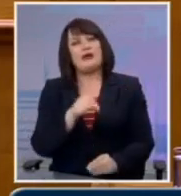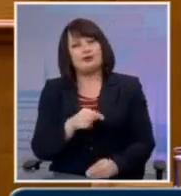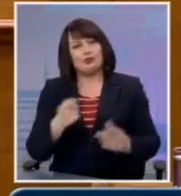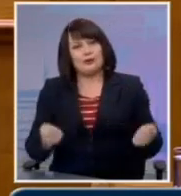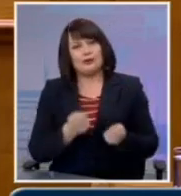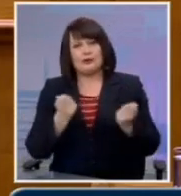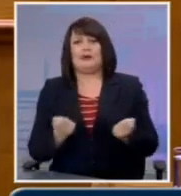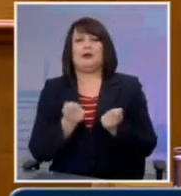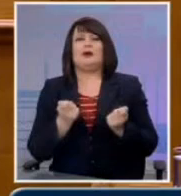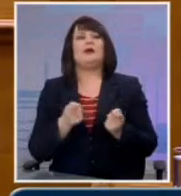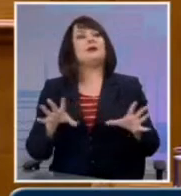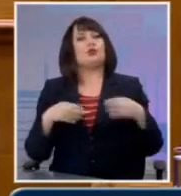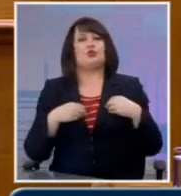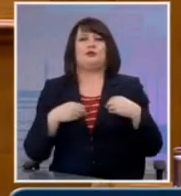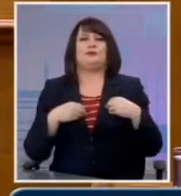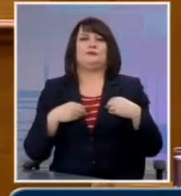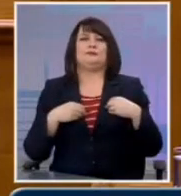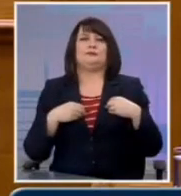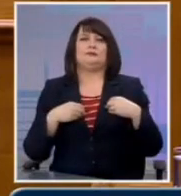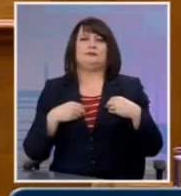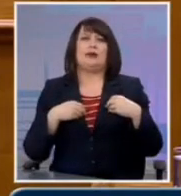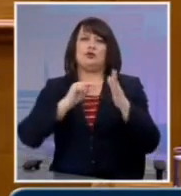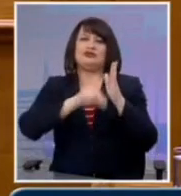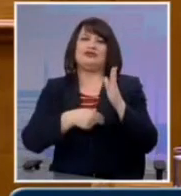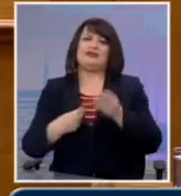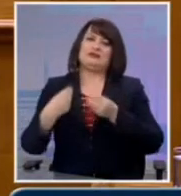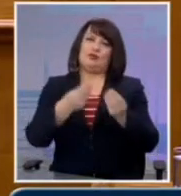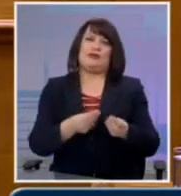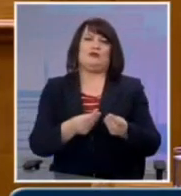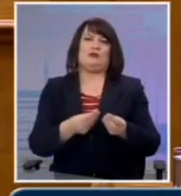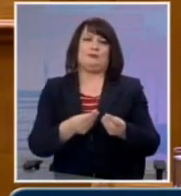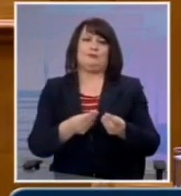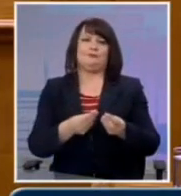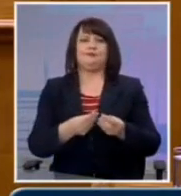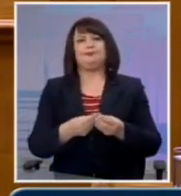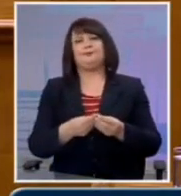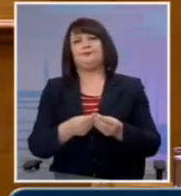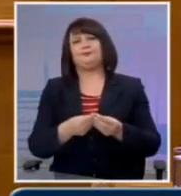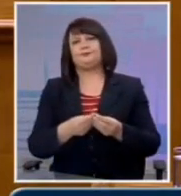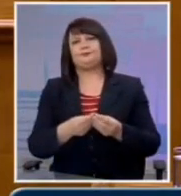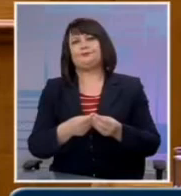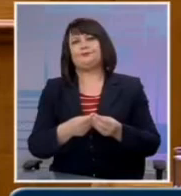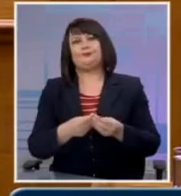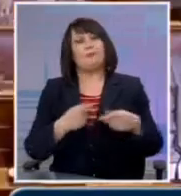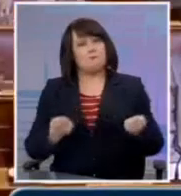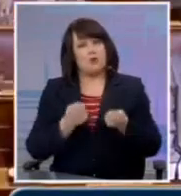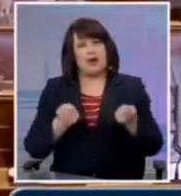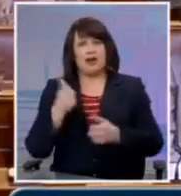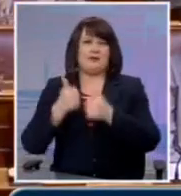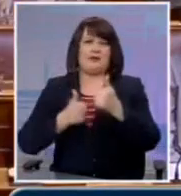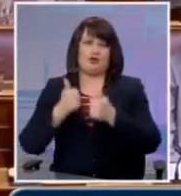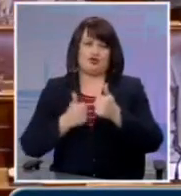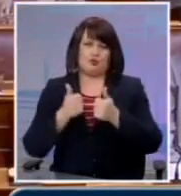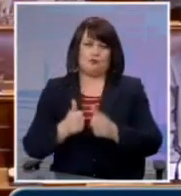γίνεται αποδεκτό και από την ίδια τη σύμβαση παραχώρησης με βάση την οποία έγινε ο